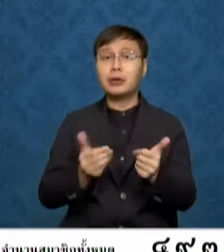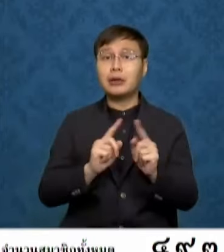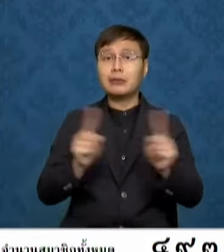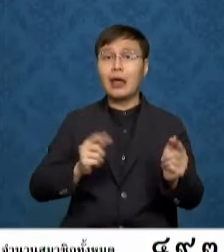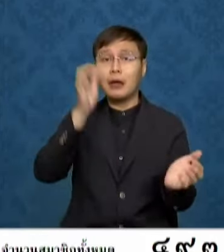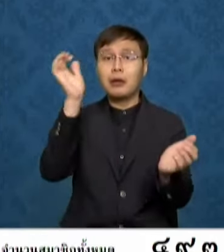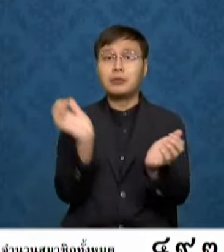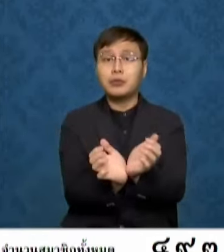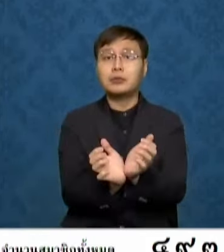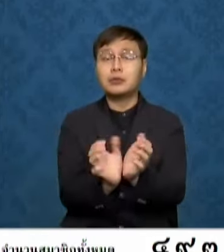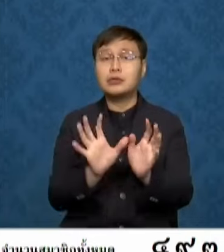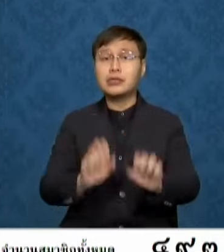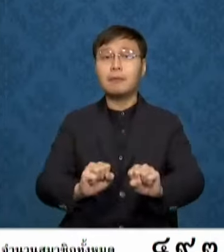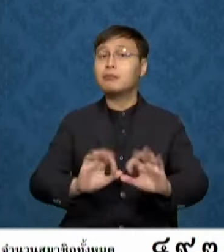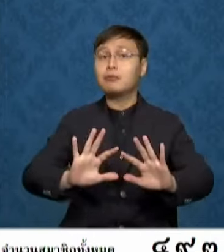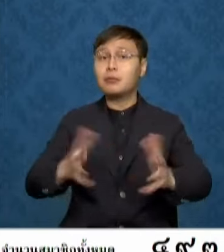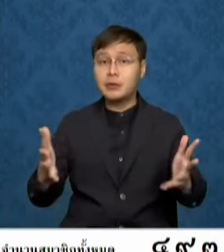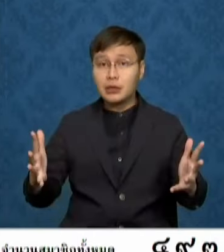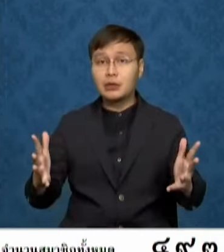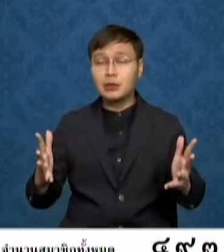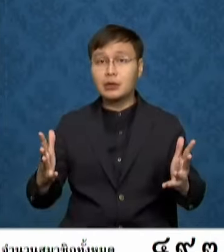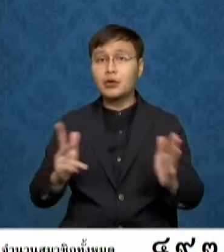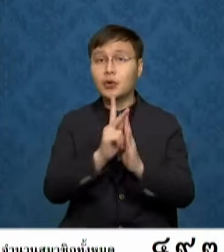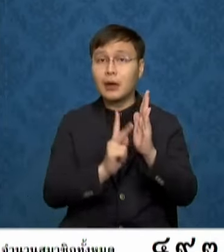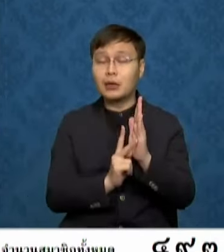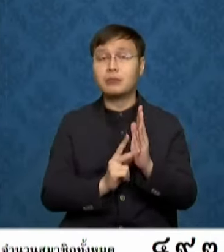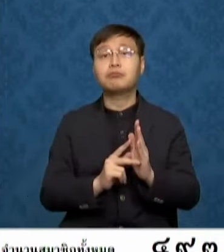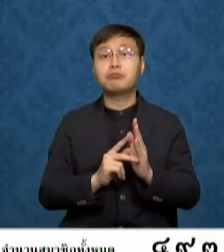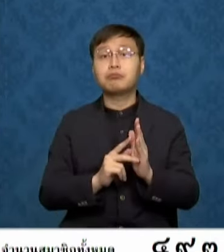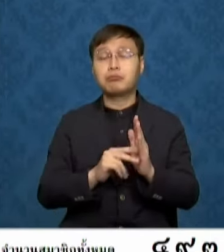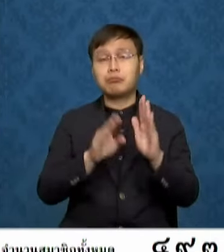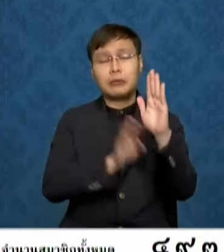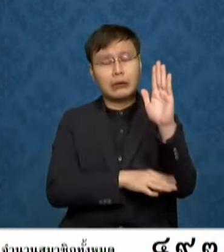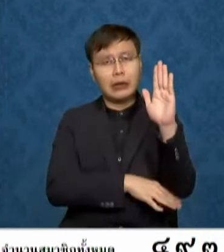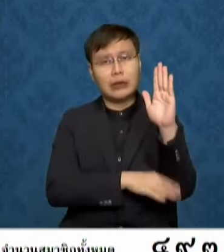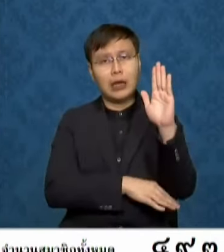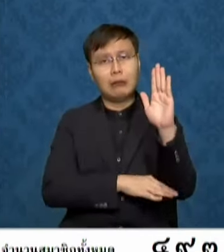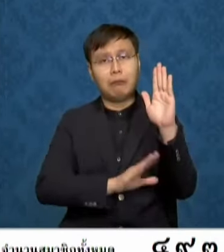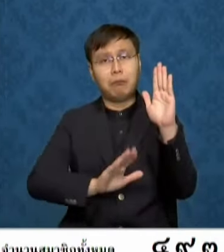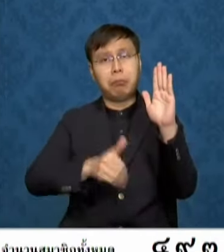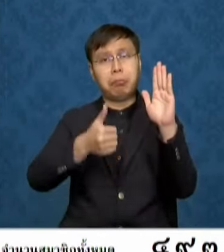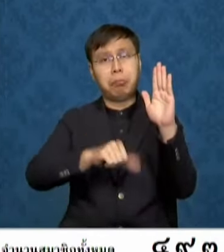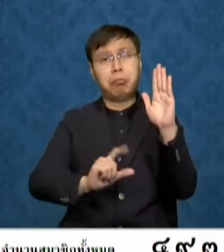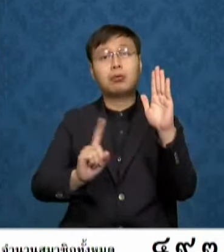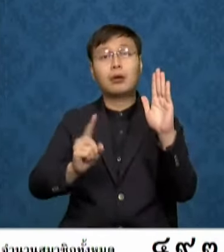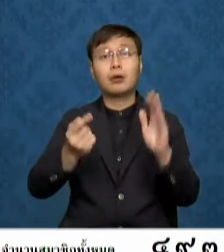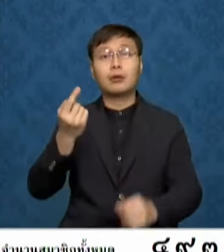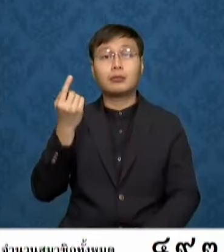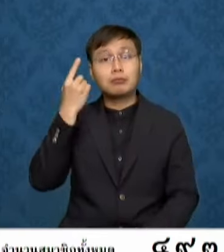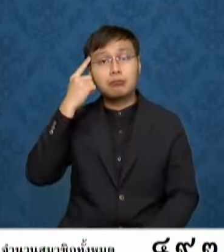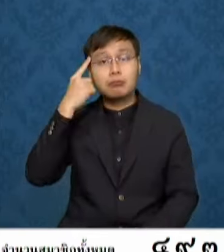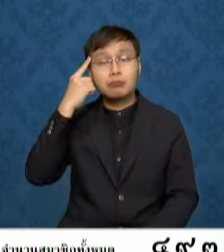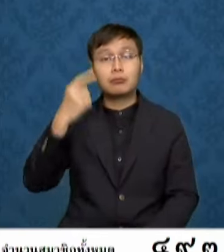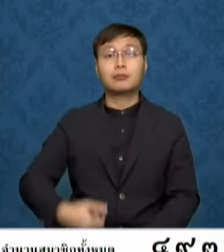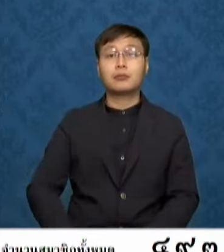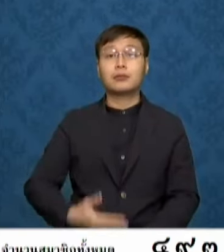เข้าสู่กระบวนการยุติธรรมนะครับสถานการณ์ในจังหวัดชายแดนภาคใต้จะเป็นอย่างไรต่อไปจากนี้ใครที่ออก